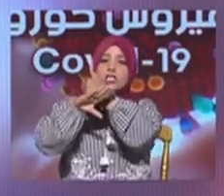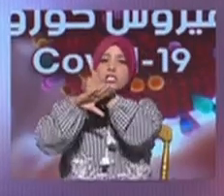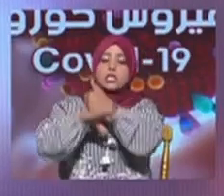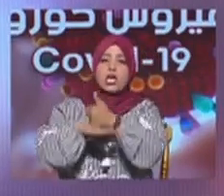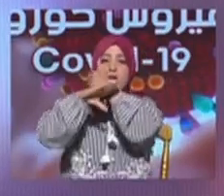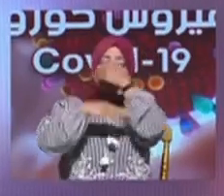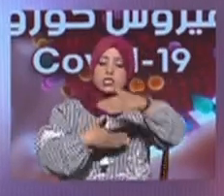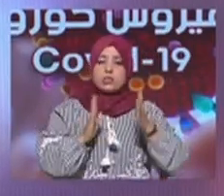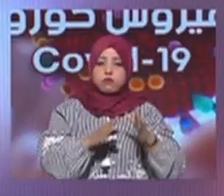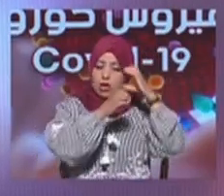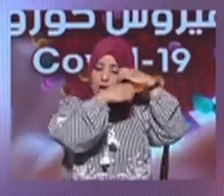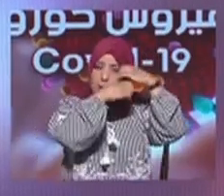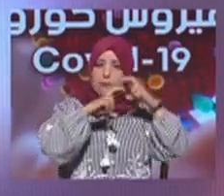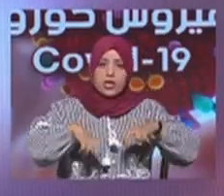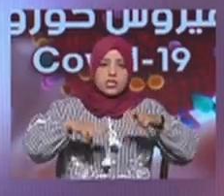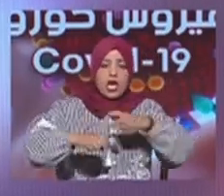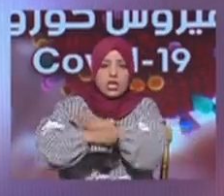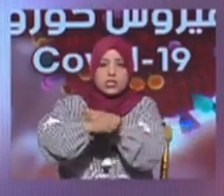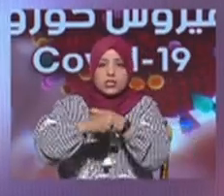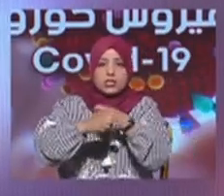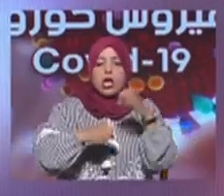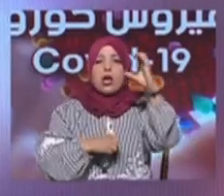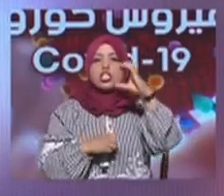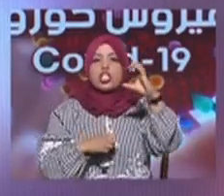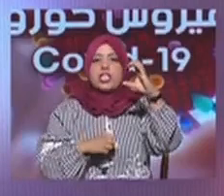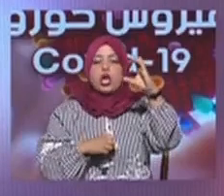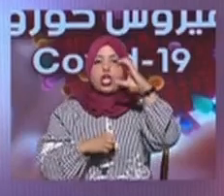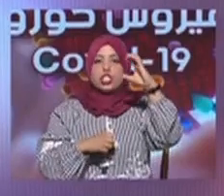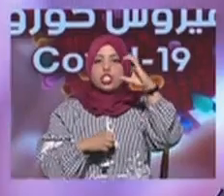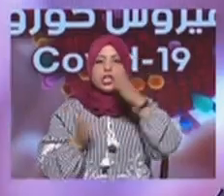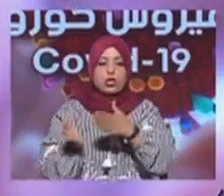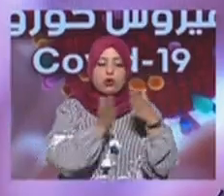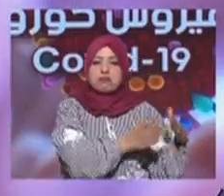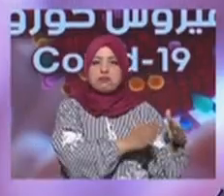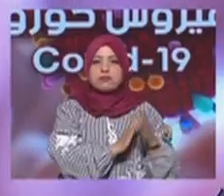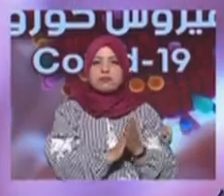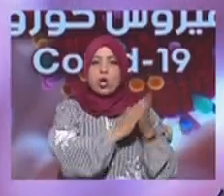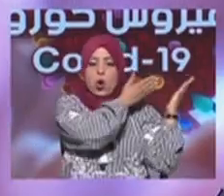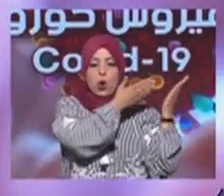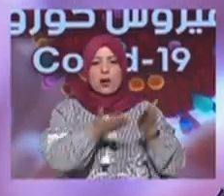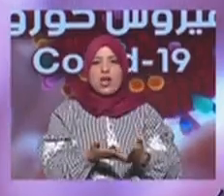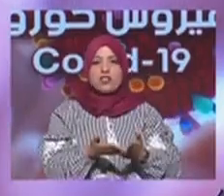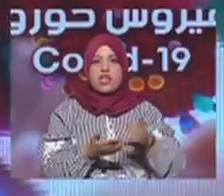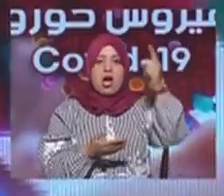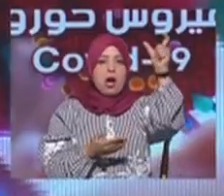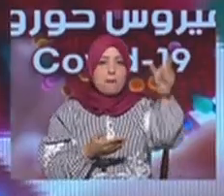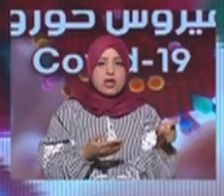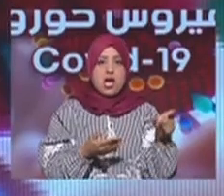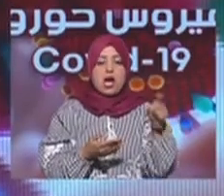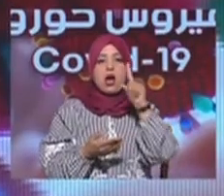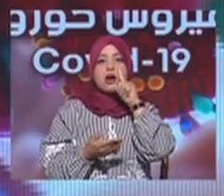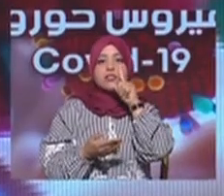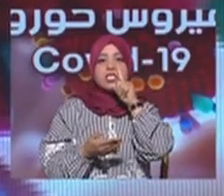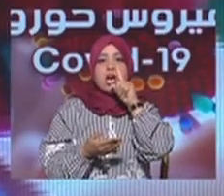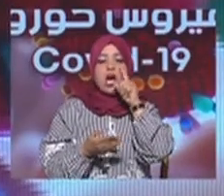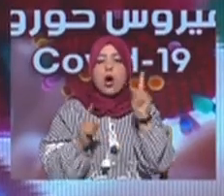الجرثومية بمستشفى شان نيكولا المخبر المرجعي. مرحبا بك دكتورة. وتحضر معنا الدكتورة عواطف الموسي وهي مختصة